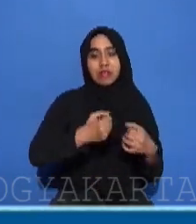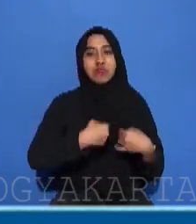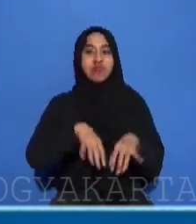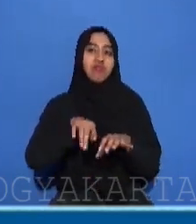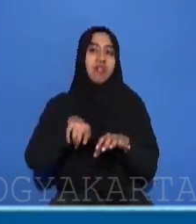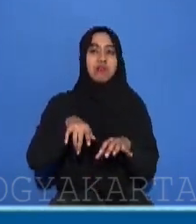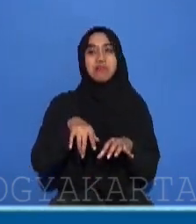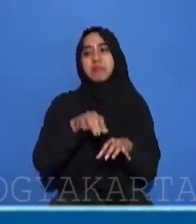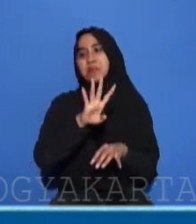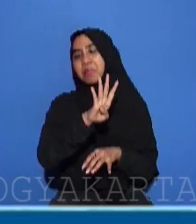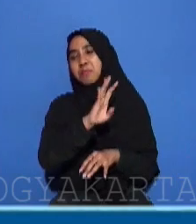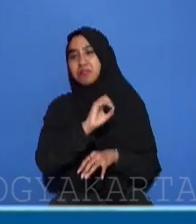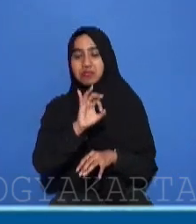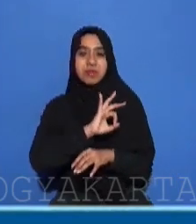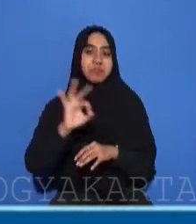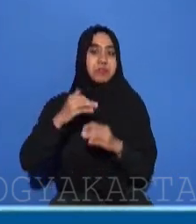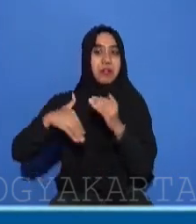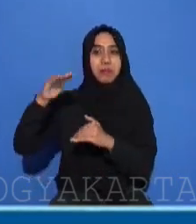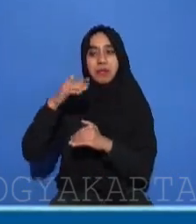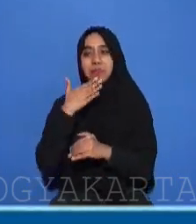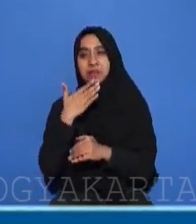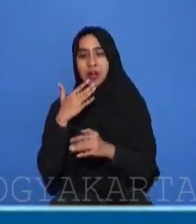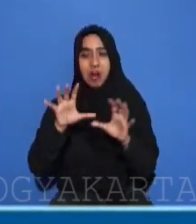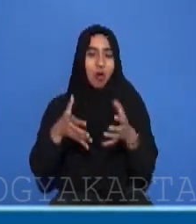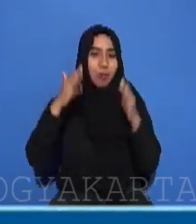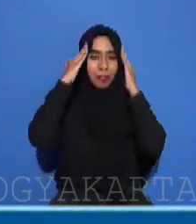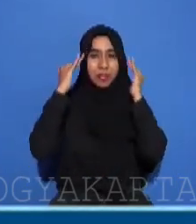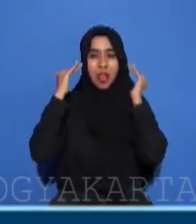coloresan England dan meniko mboten katah